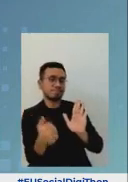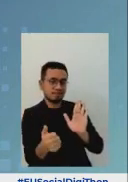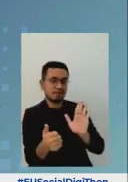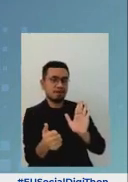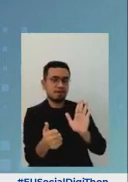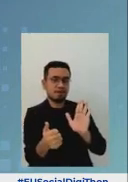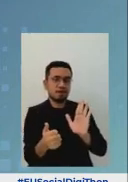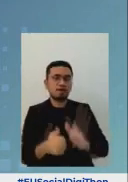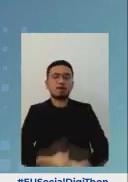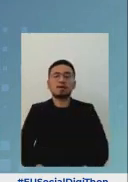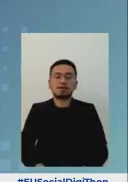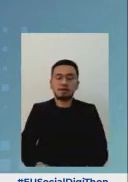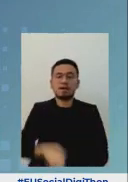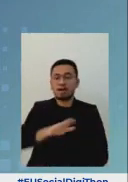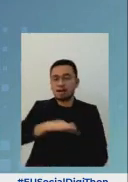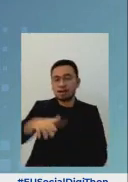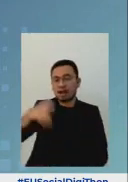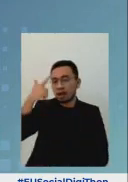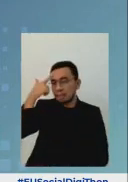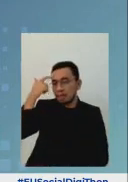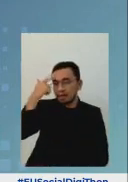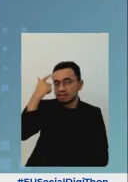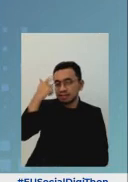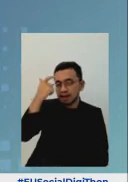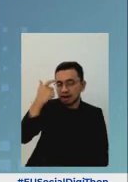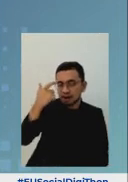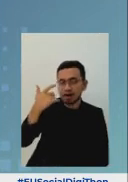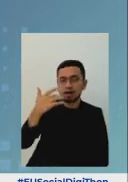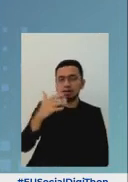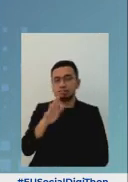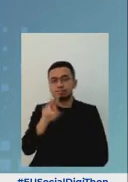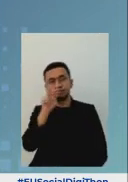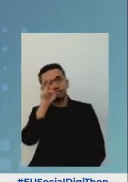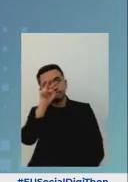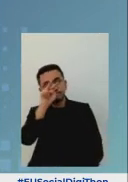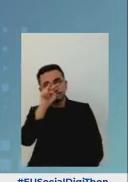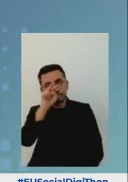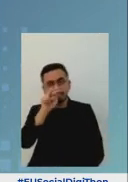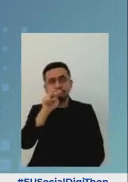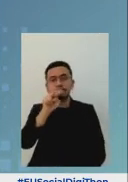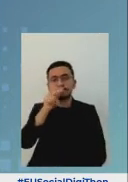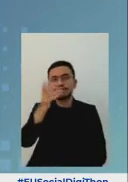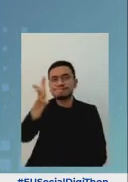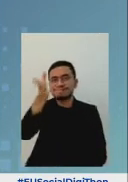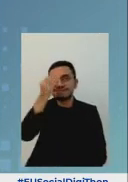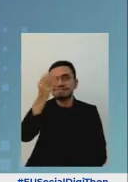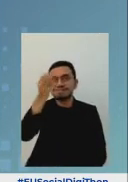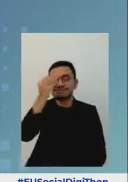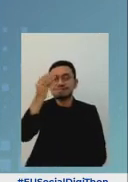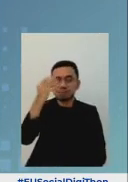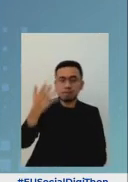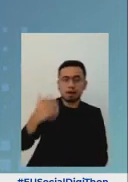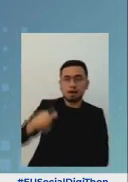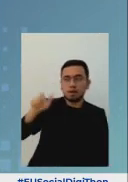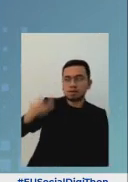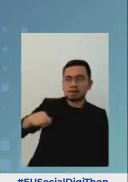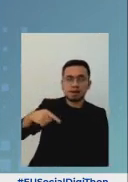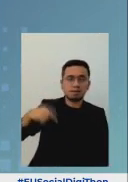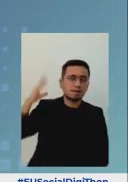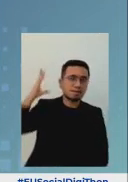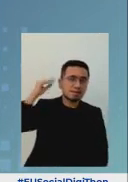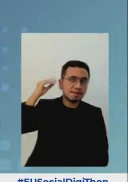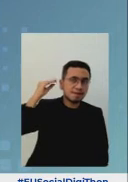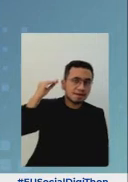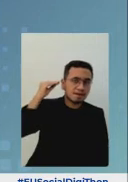positif. Apa yang mereka lihat adalah hal yang positif. Apa yang terdengar oleh mereka adalah hal-hal